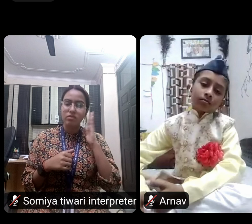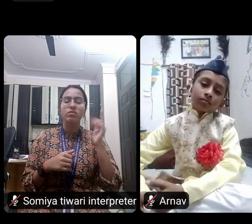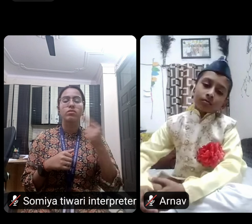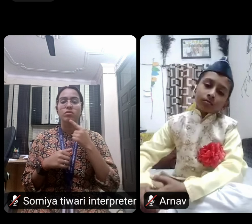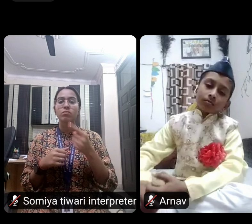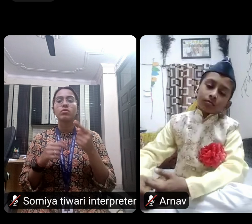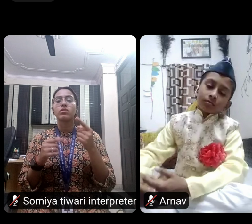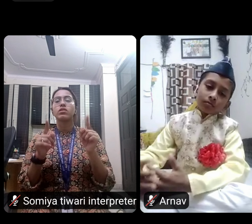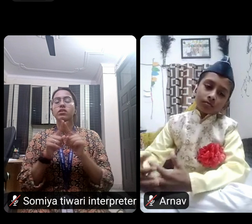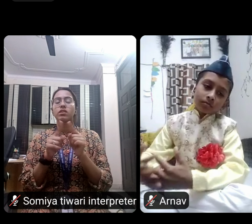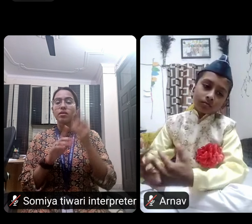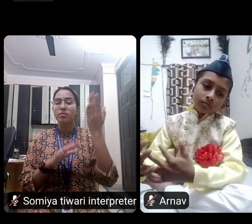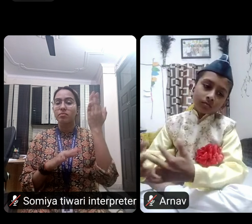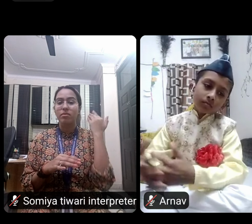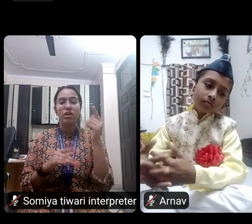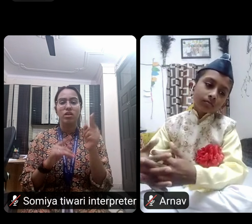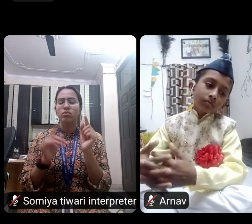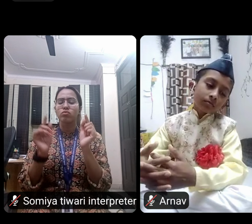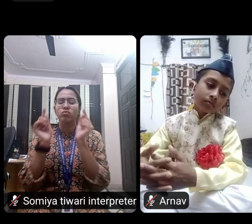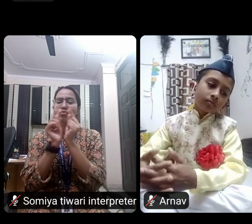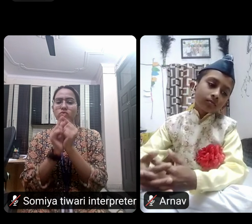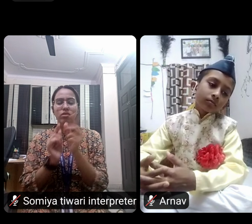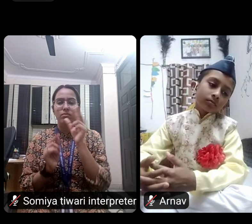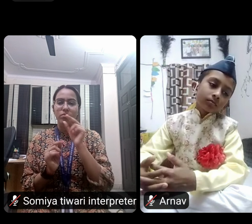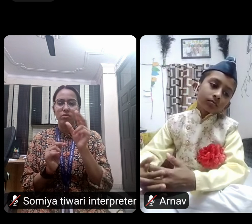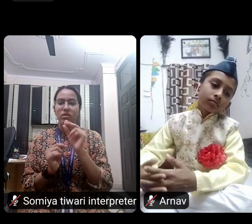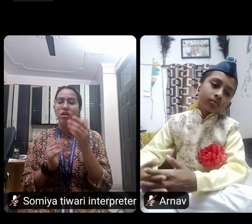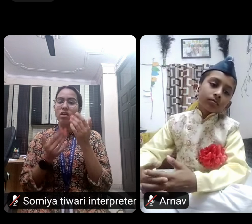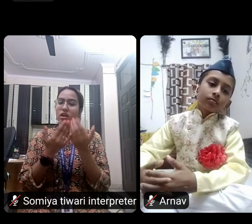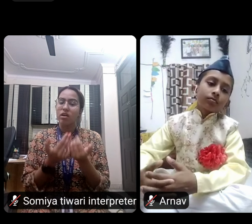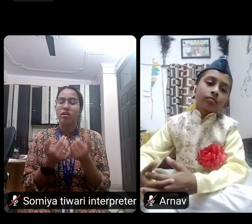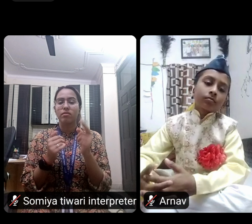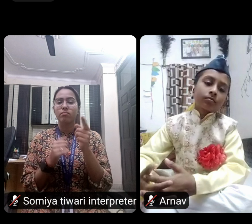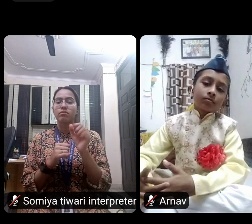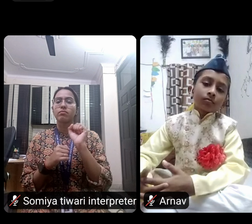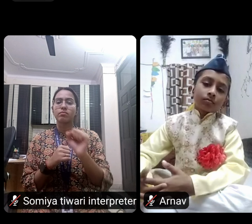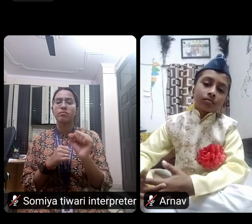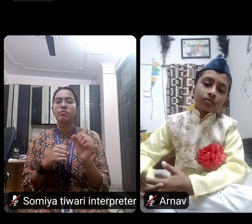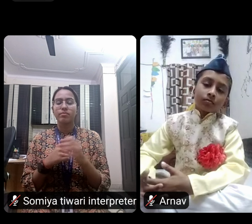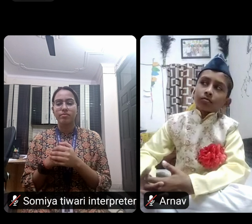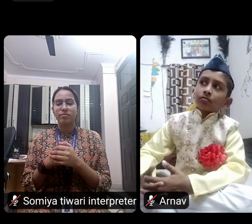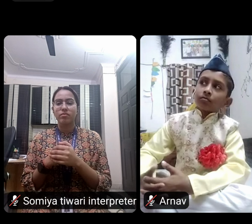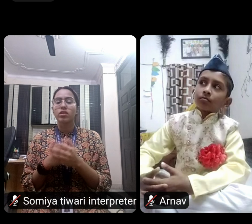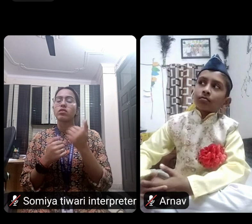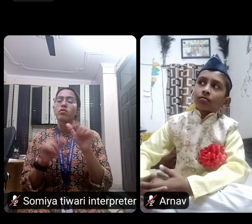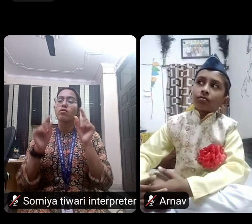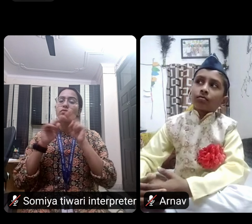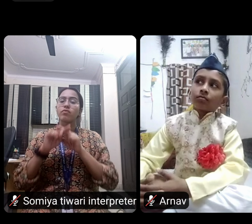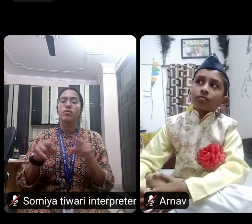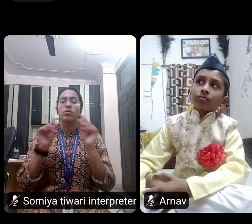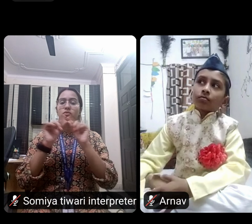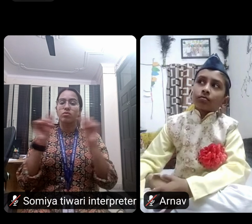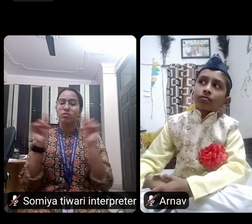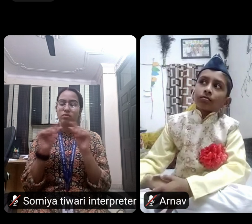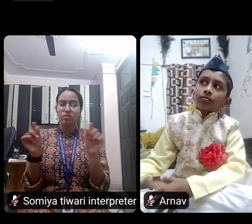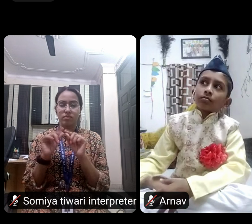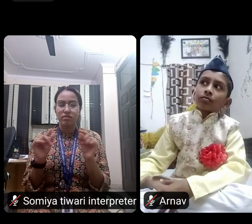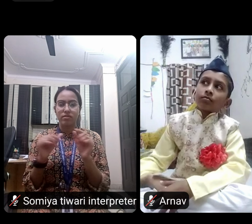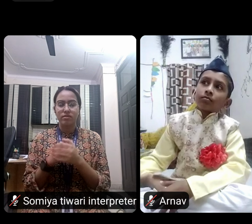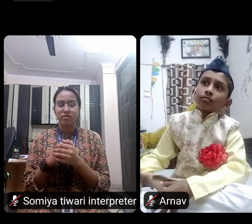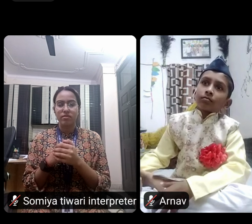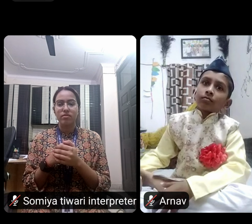की है। आज जैसे चिल्ड्रन डे था और एयरफोर्स स्कूल में है, वो क्लास 1 में है, डी में है। क्लास 1 को ओके बीट तो नहीं करती